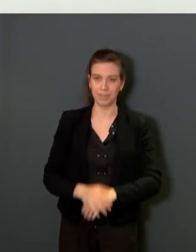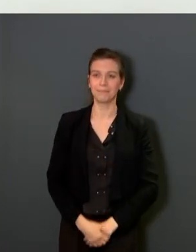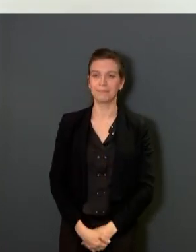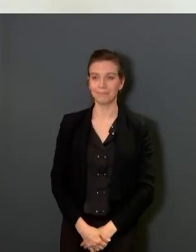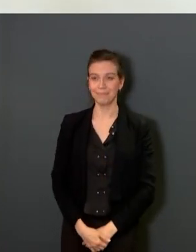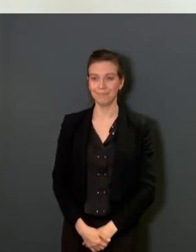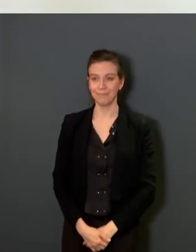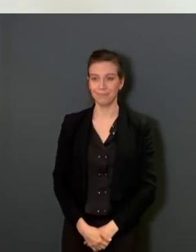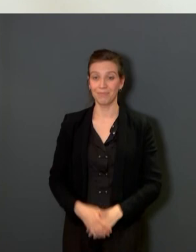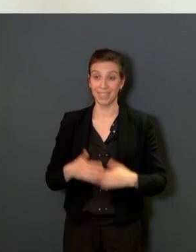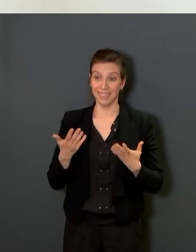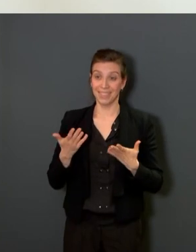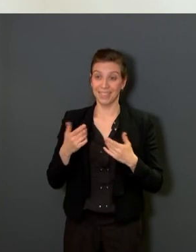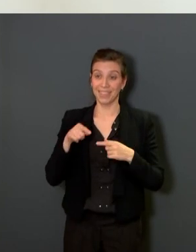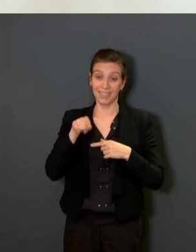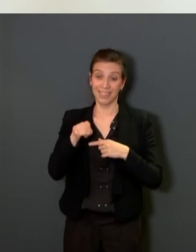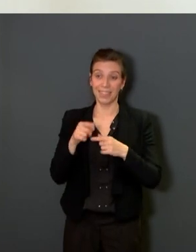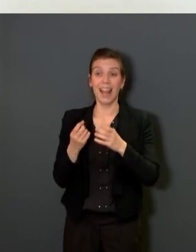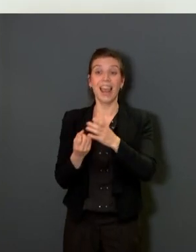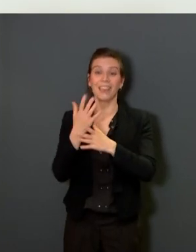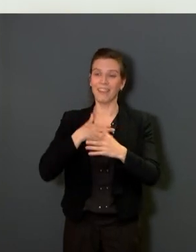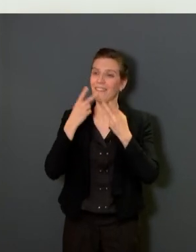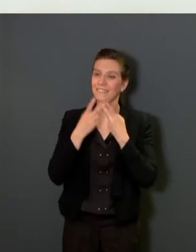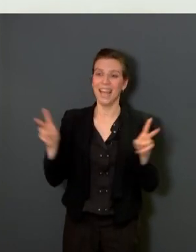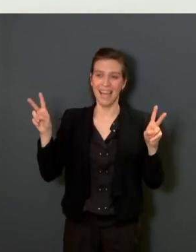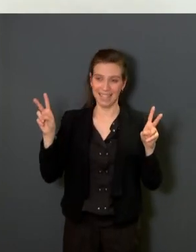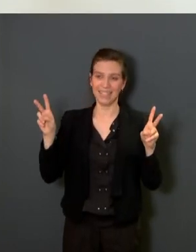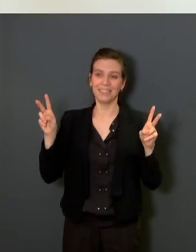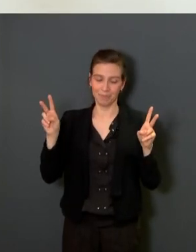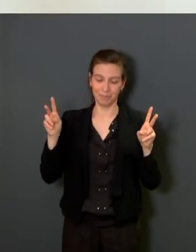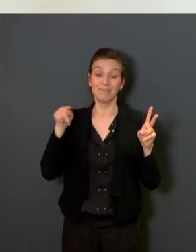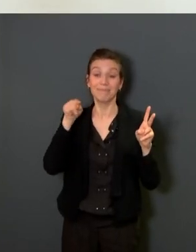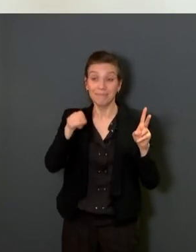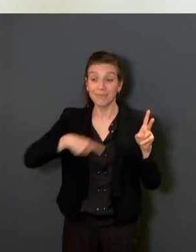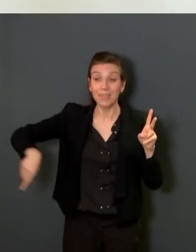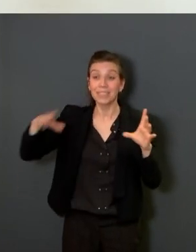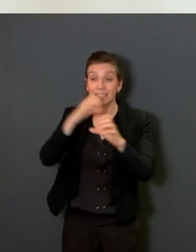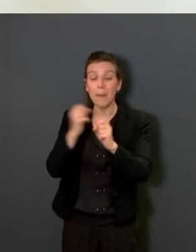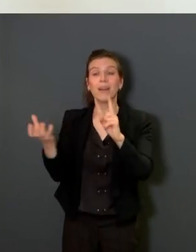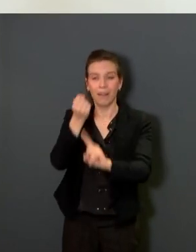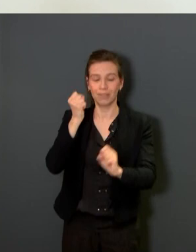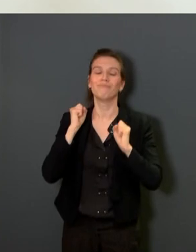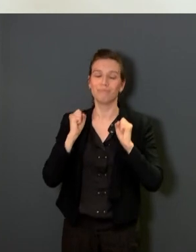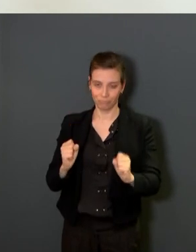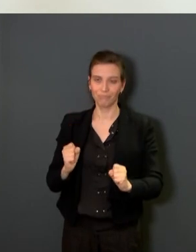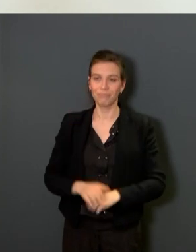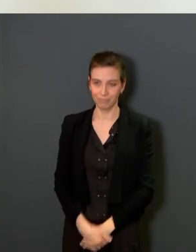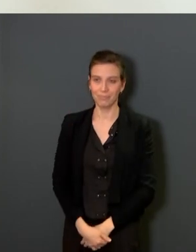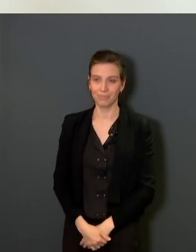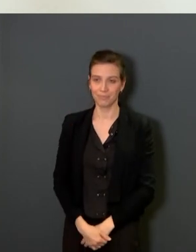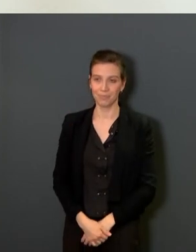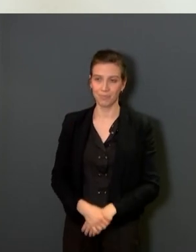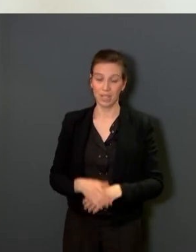vrijheid, die gaan wij samen mogelijk maken. En we gaan die samen mogelijk maken als we voorzichtig